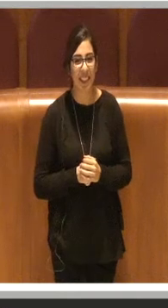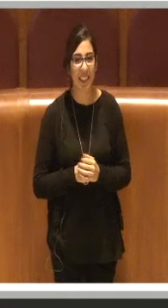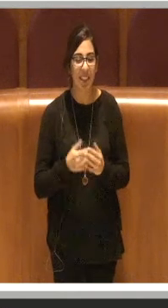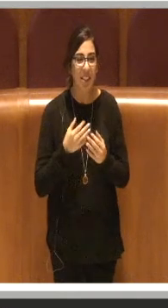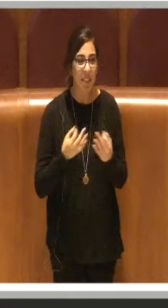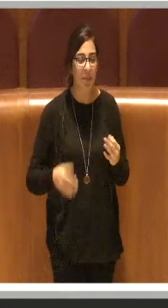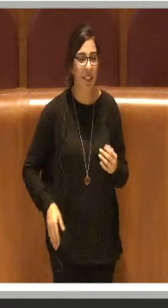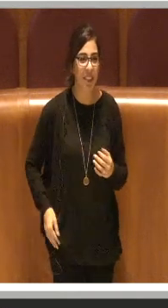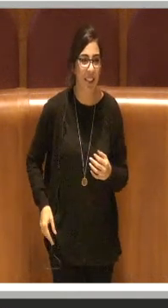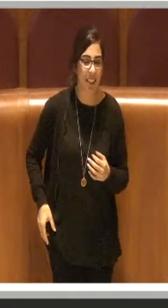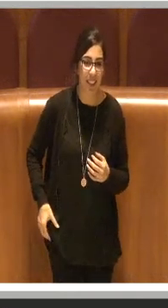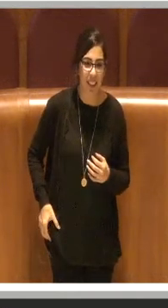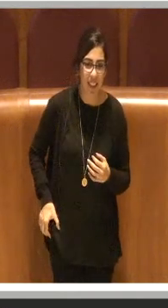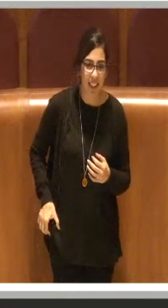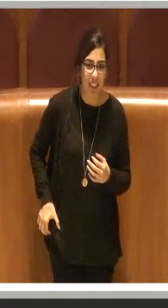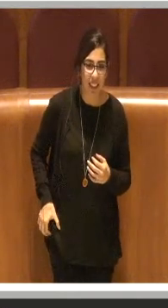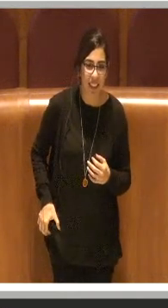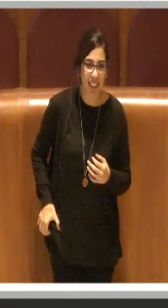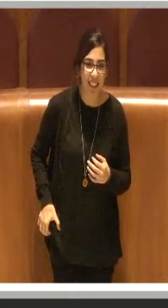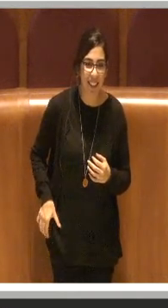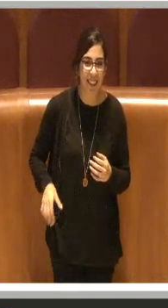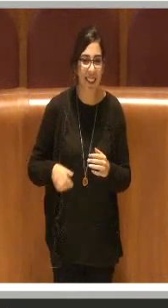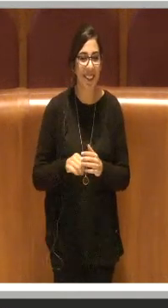Va bene, dovremmo aver concluso.